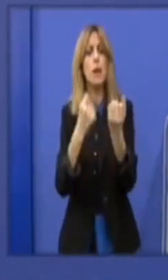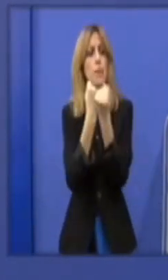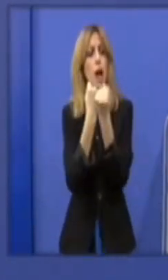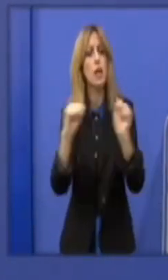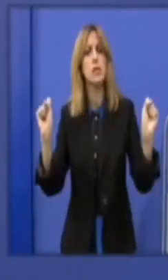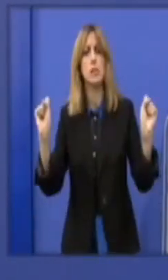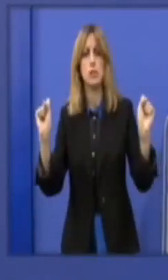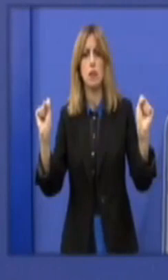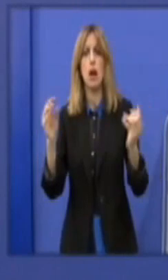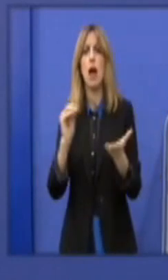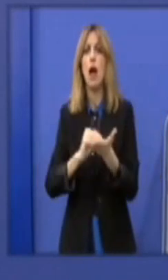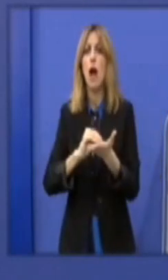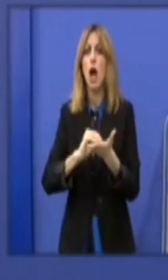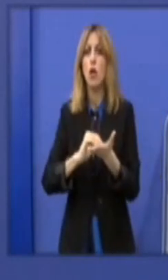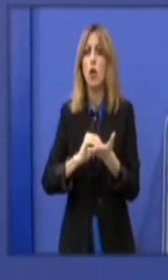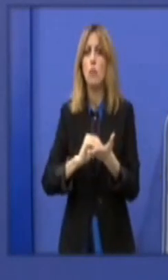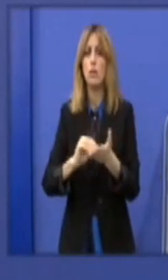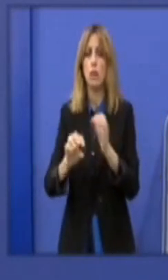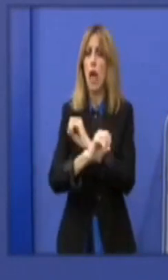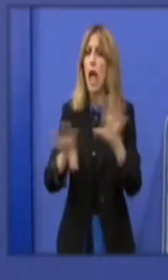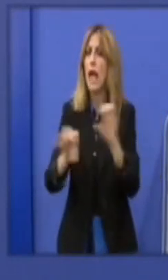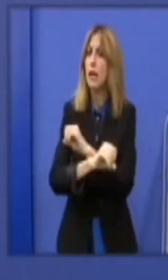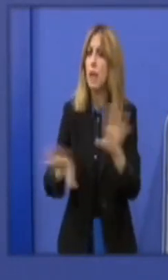ενημέρωση λειτουργεί ελεύθερα.